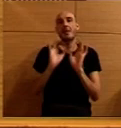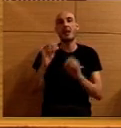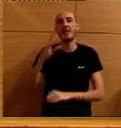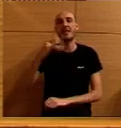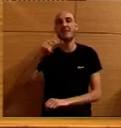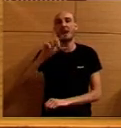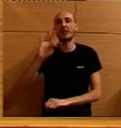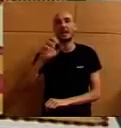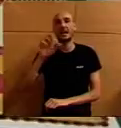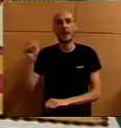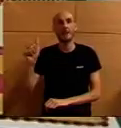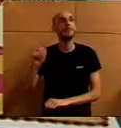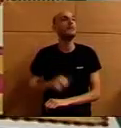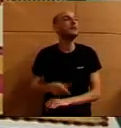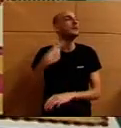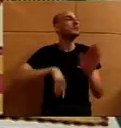Alguna intervenció?